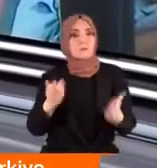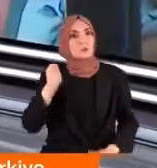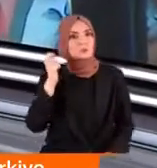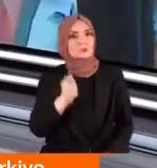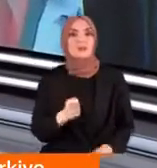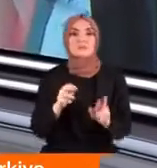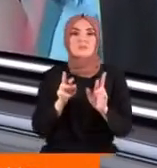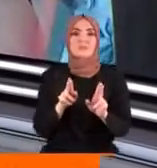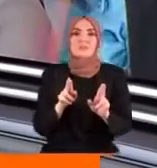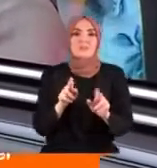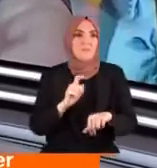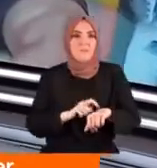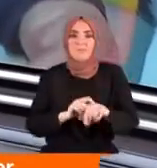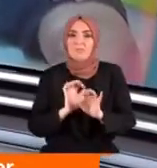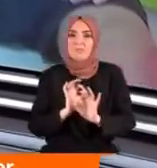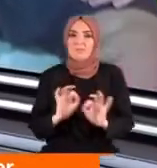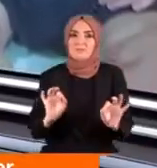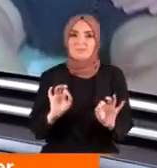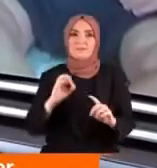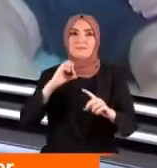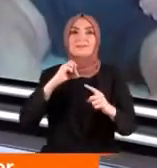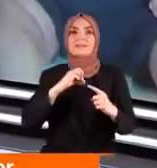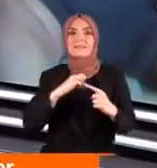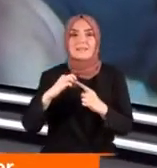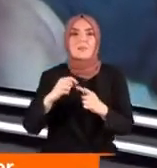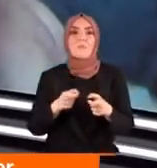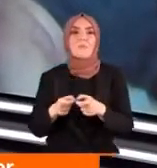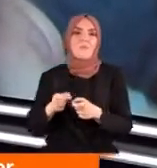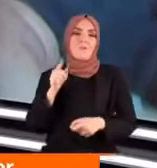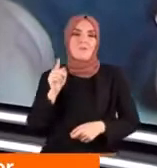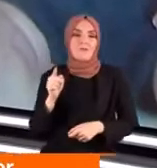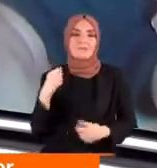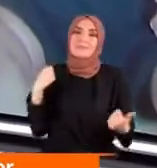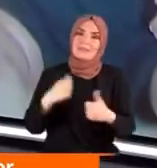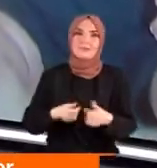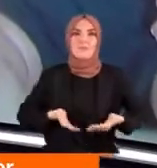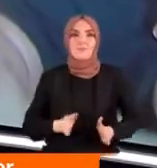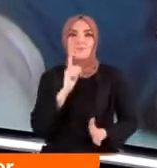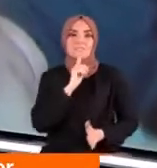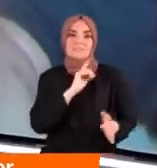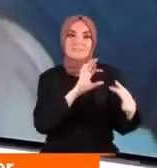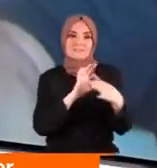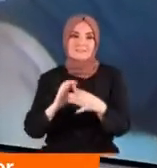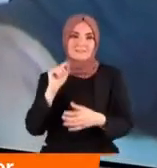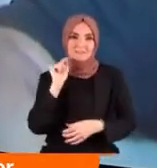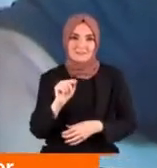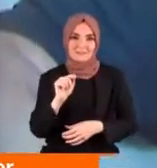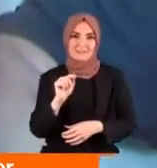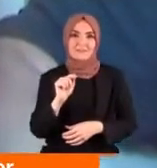kadar birebir aynılar. Reborn, yani yeniden doğan bebekler. Her biri adeta bir sanat eseri